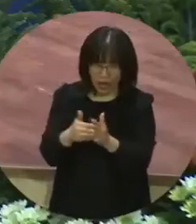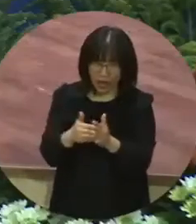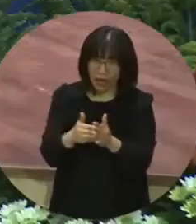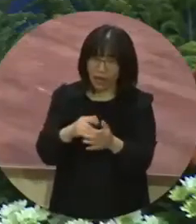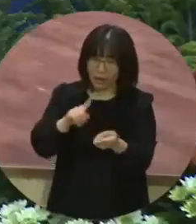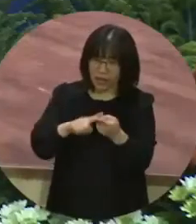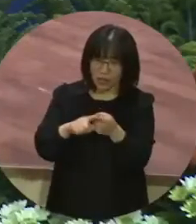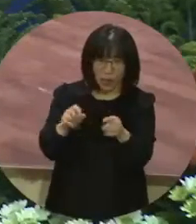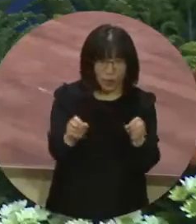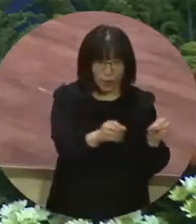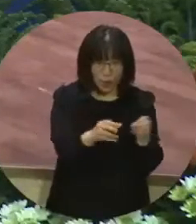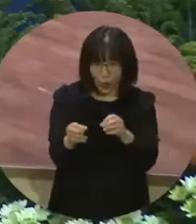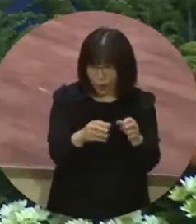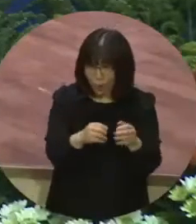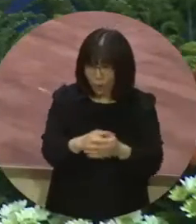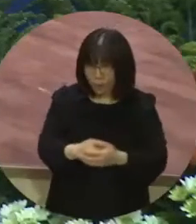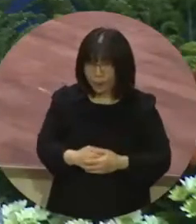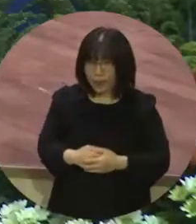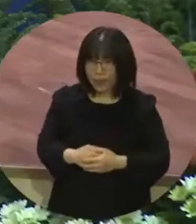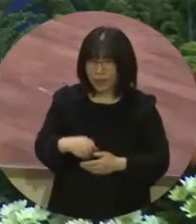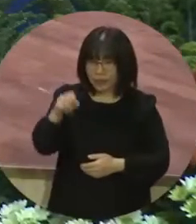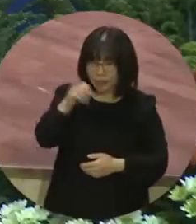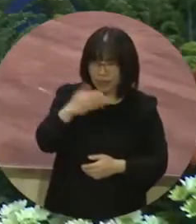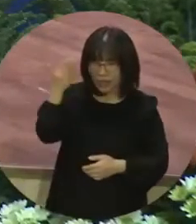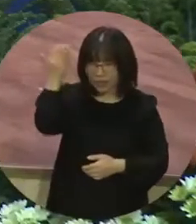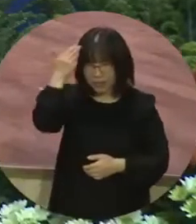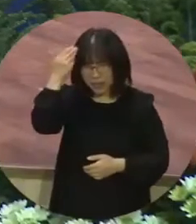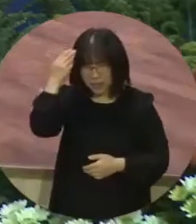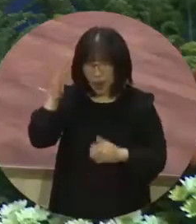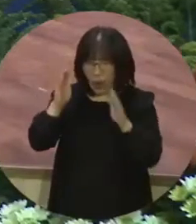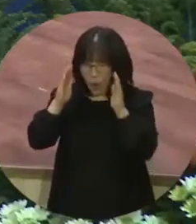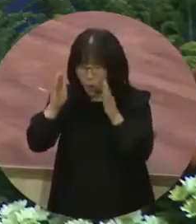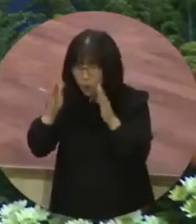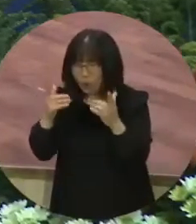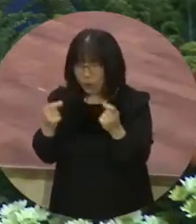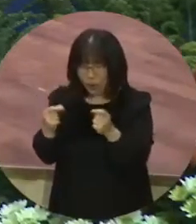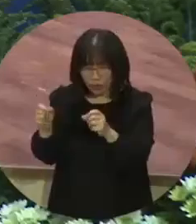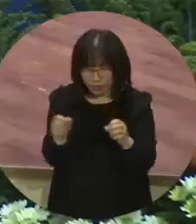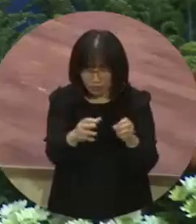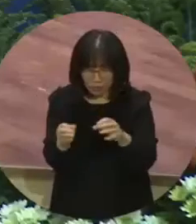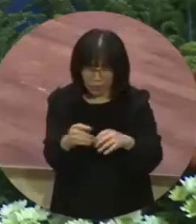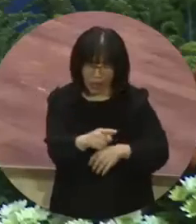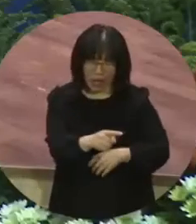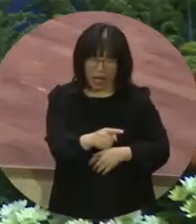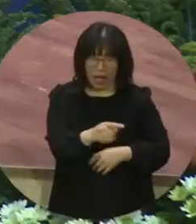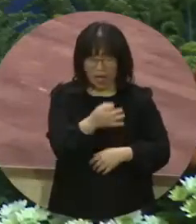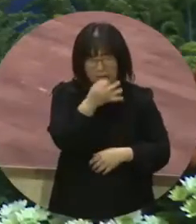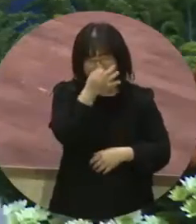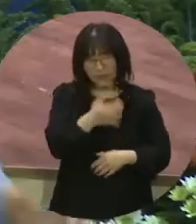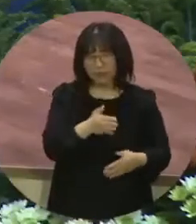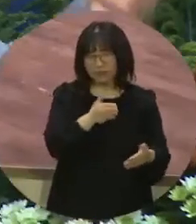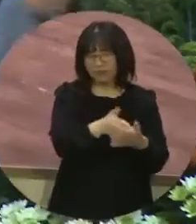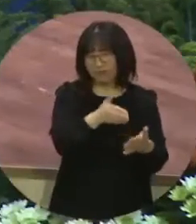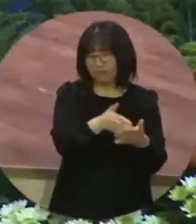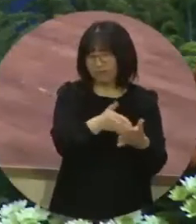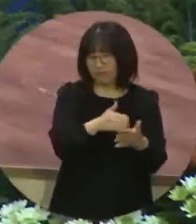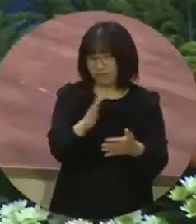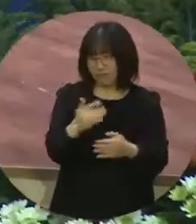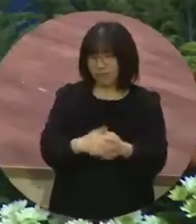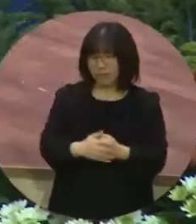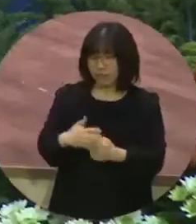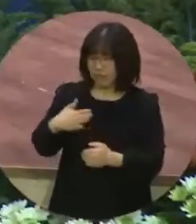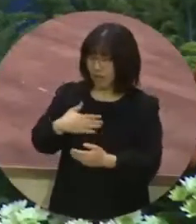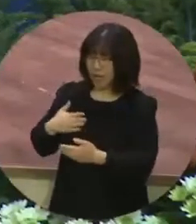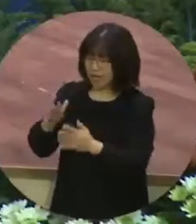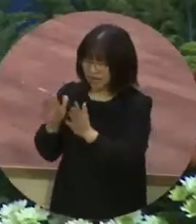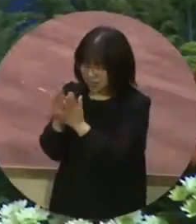내용이 아닌 것 가지고 지식적으로 그렇게 말씀 운동하려고 하니까 힘든 거예요. 받은 은혜 아니고 은혜